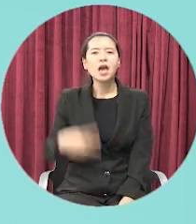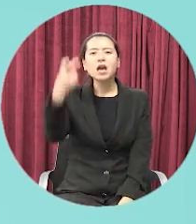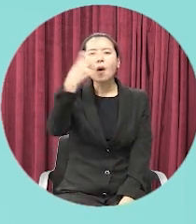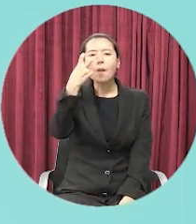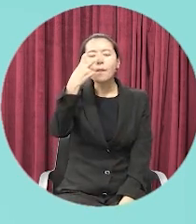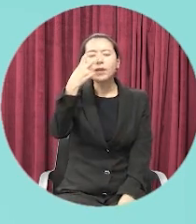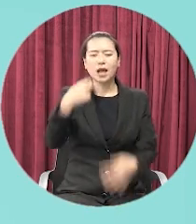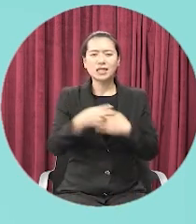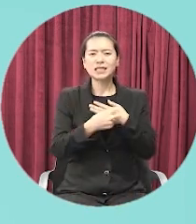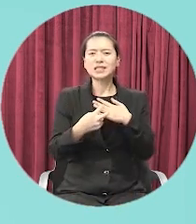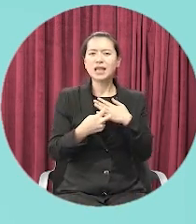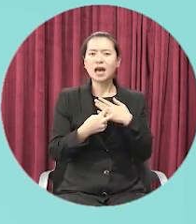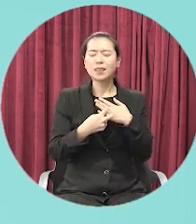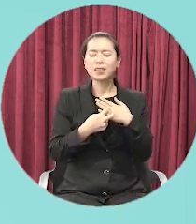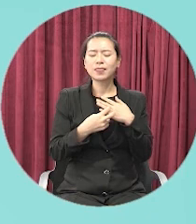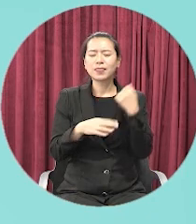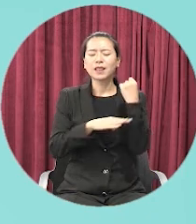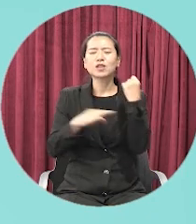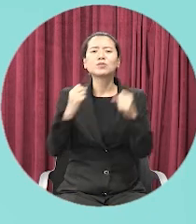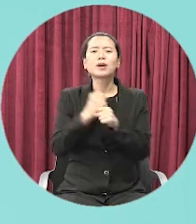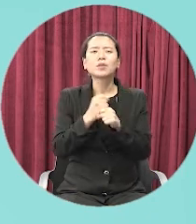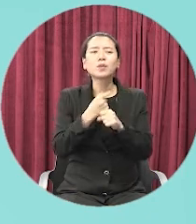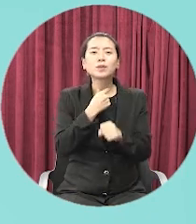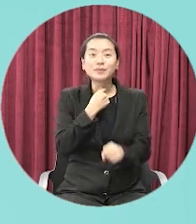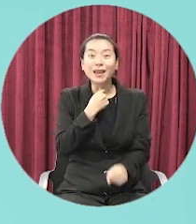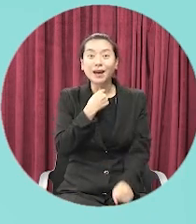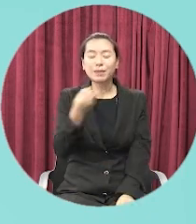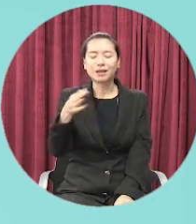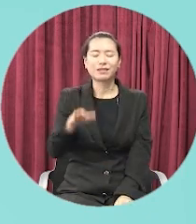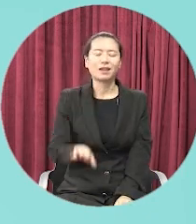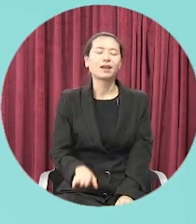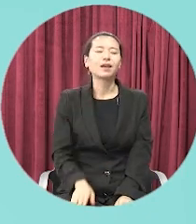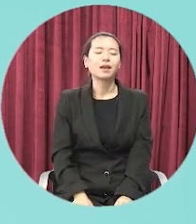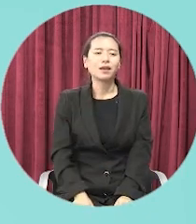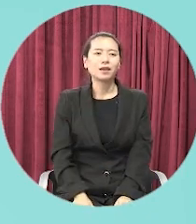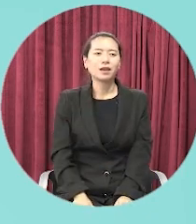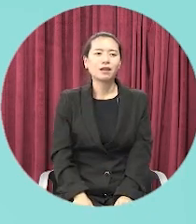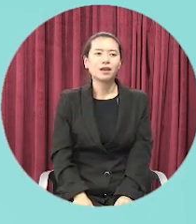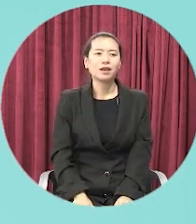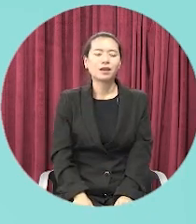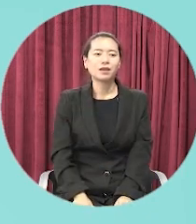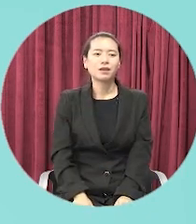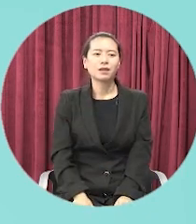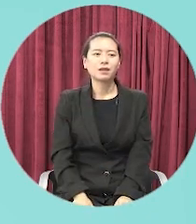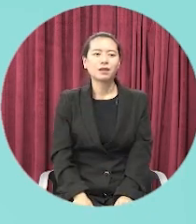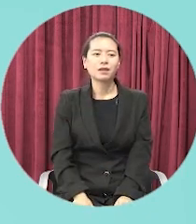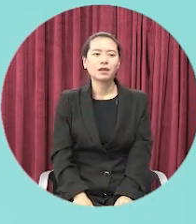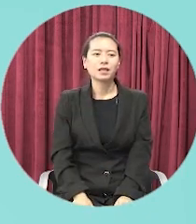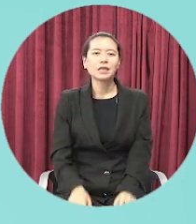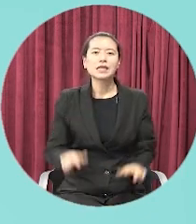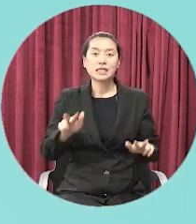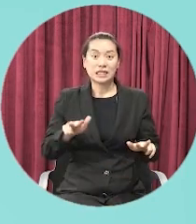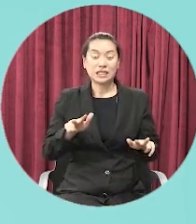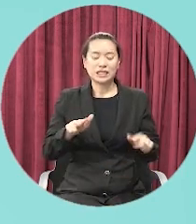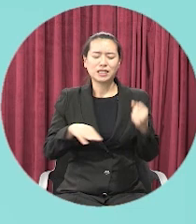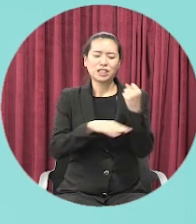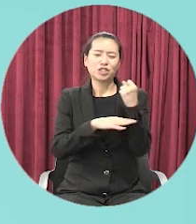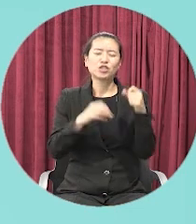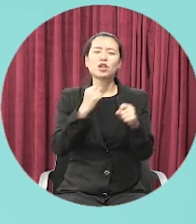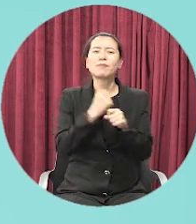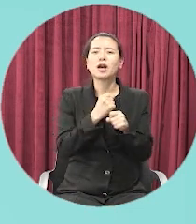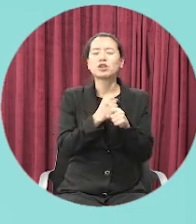진단을 위한 갈기를 개발 인데 잘 알고 계실 침해 겠지 나기 편에서 참석해주신 개발 하고 있습니다 그래서